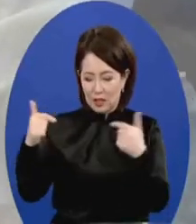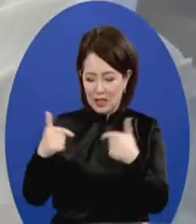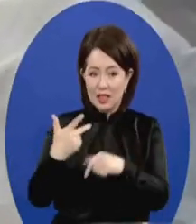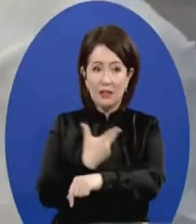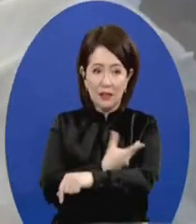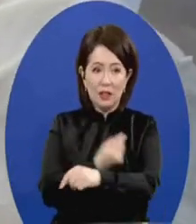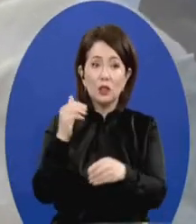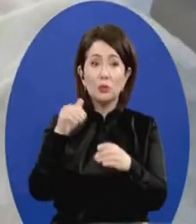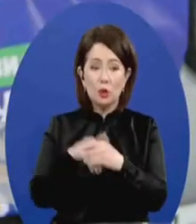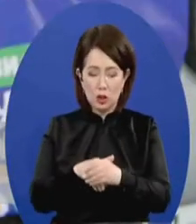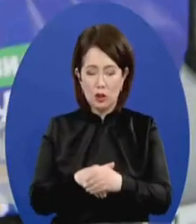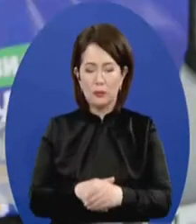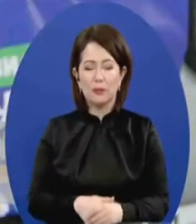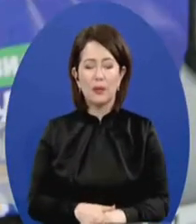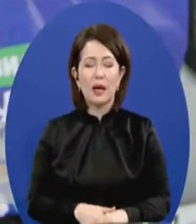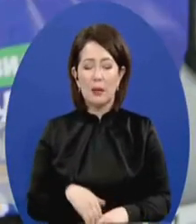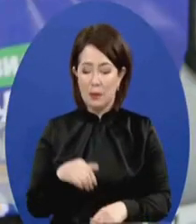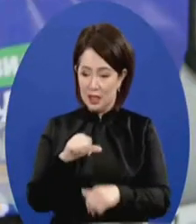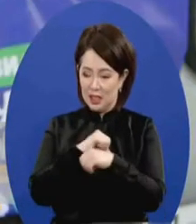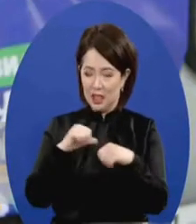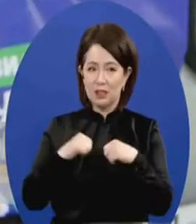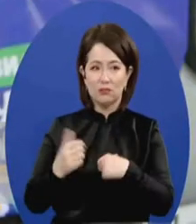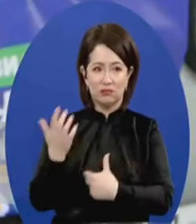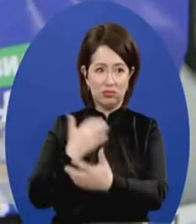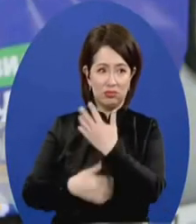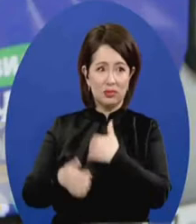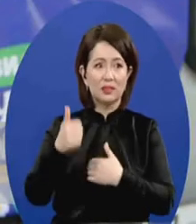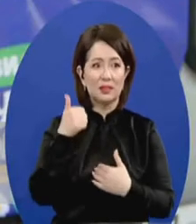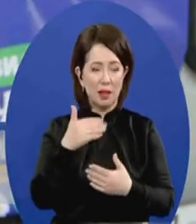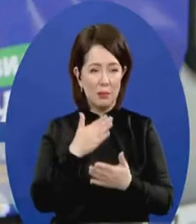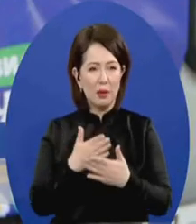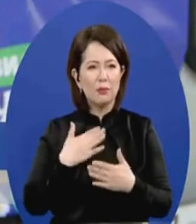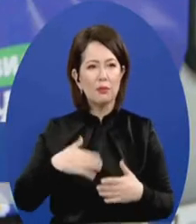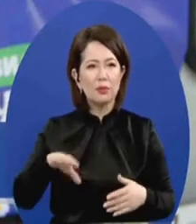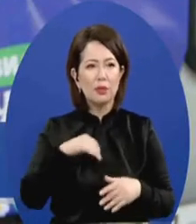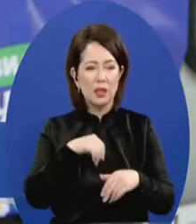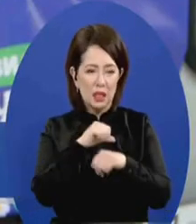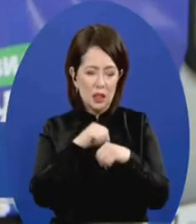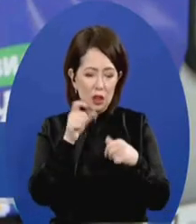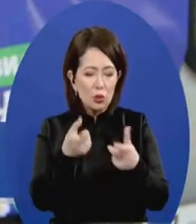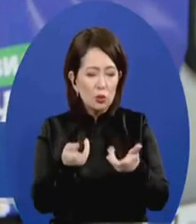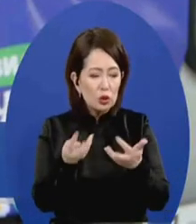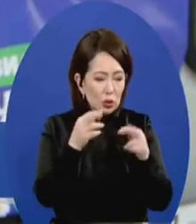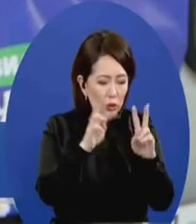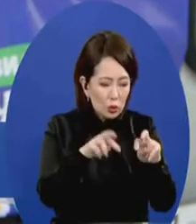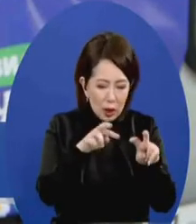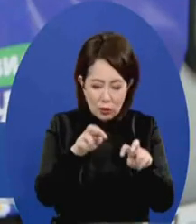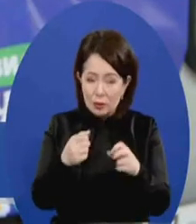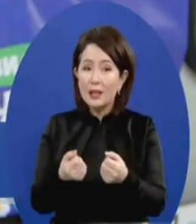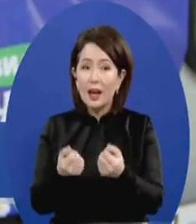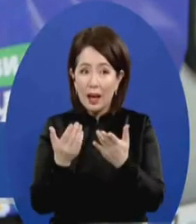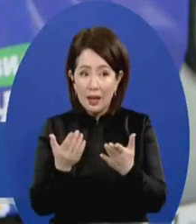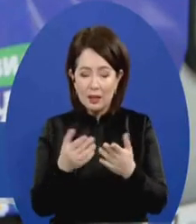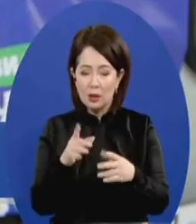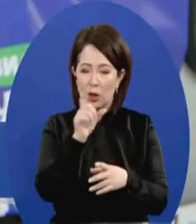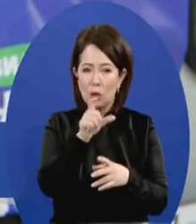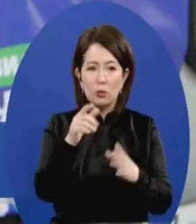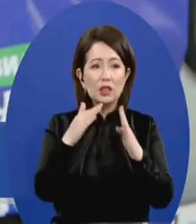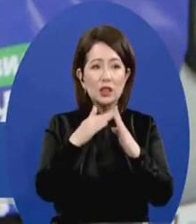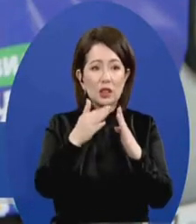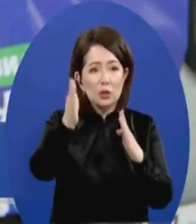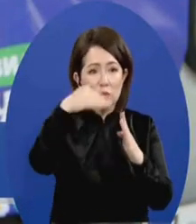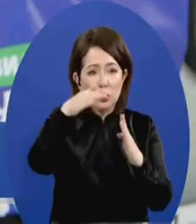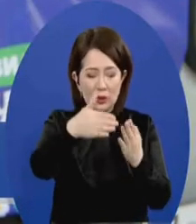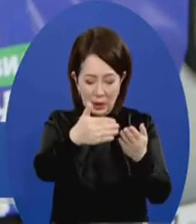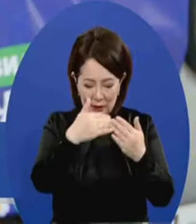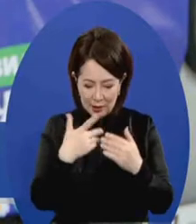үг юм. Иргэд бол маш сайн хамрагдчихж байгаа. Манайх бол иргэдийнхээ судалгаа гаргаад бүр иргэдээ гэрээс нь